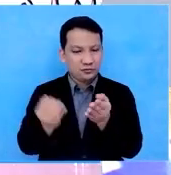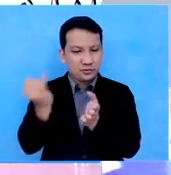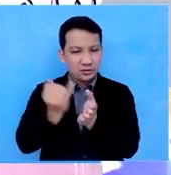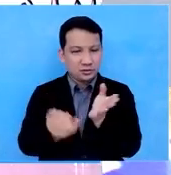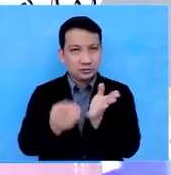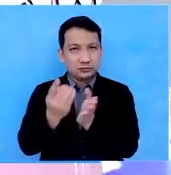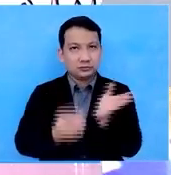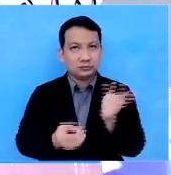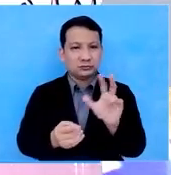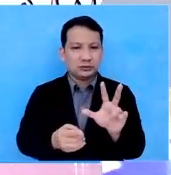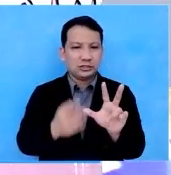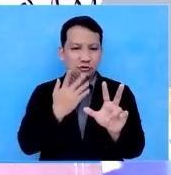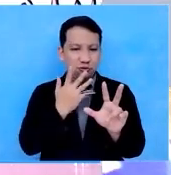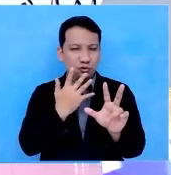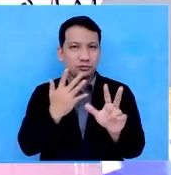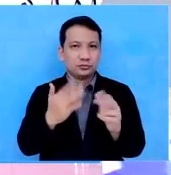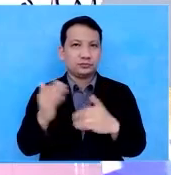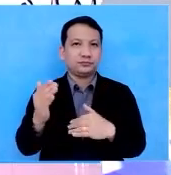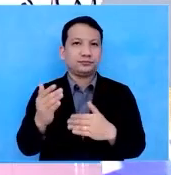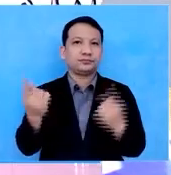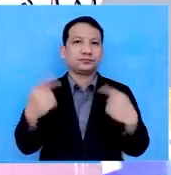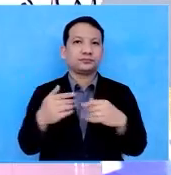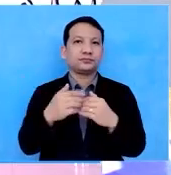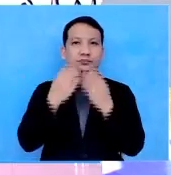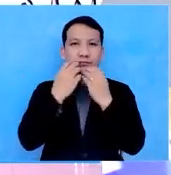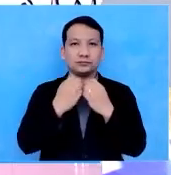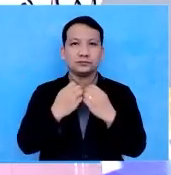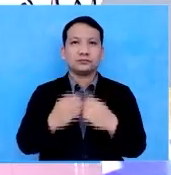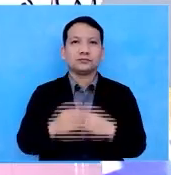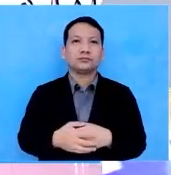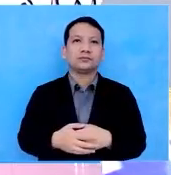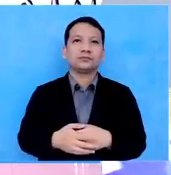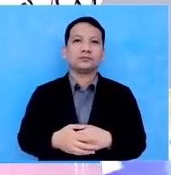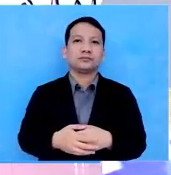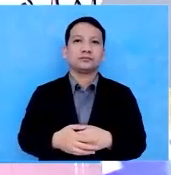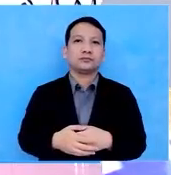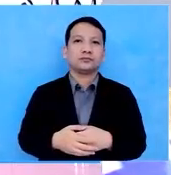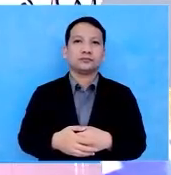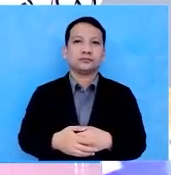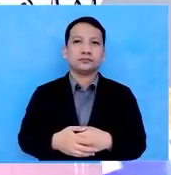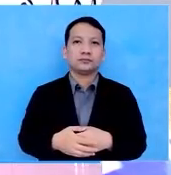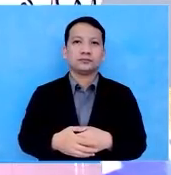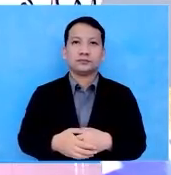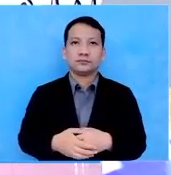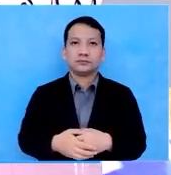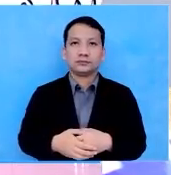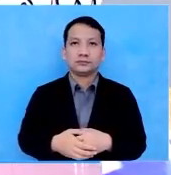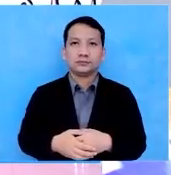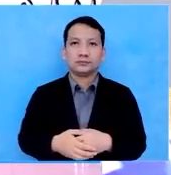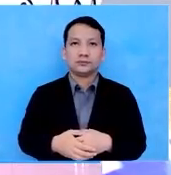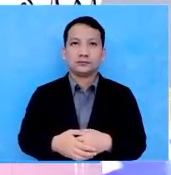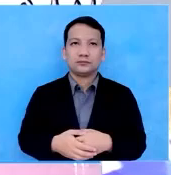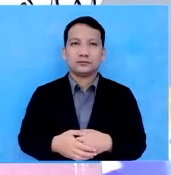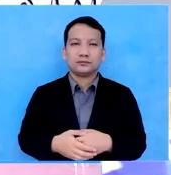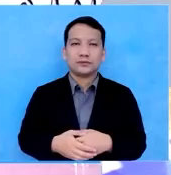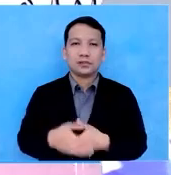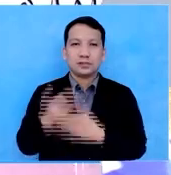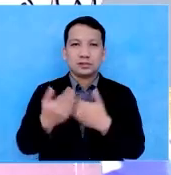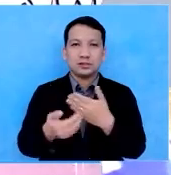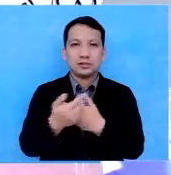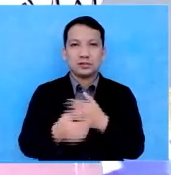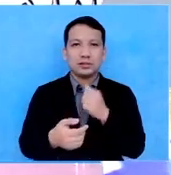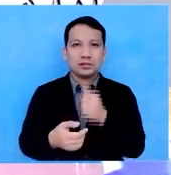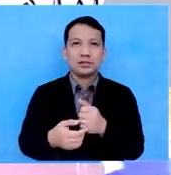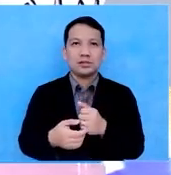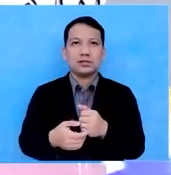3 colors pwede na. So ito po din po yung pinakamura. So tota, kasi minimal lang din po yung effort ng baker. So yung mga